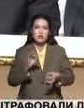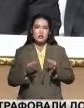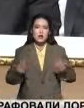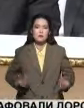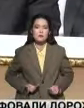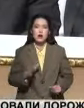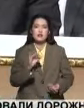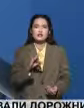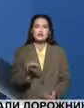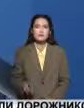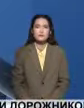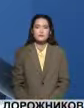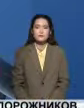жизни сирийцев.